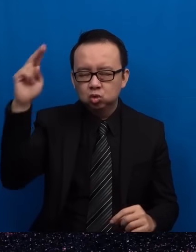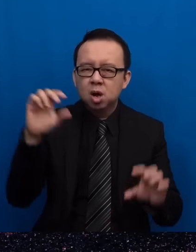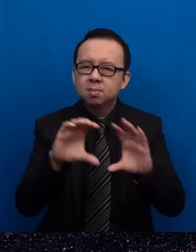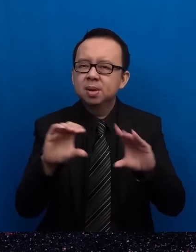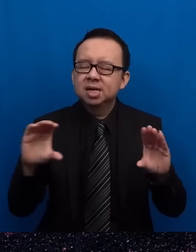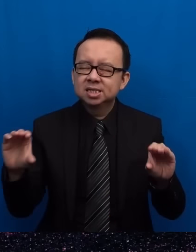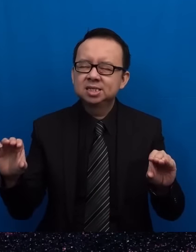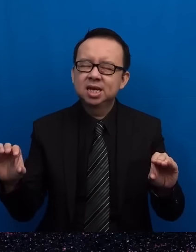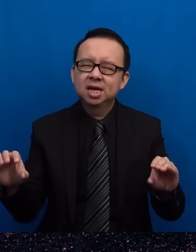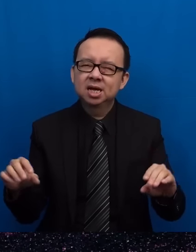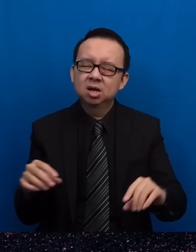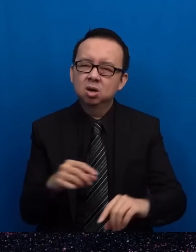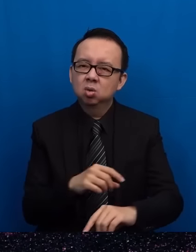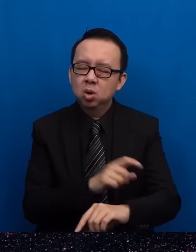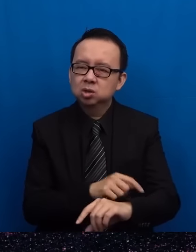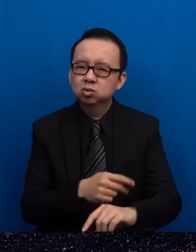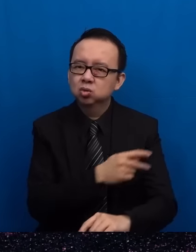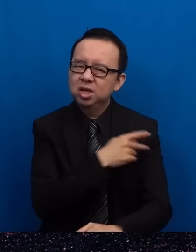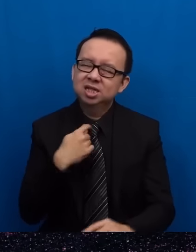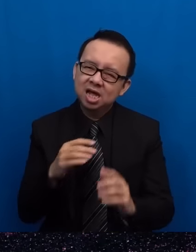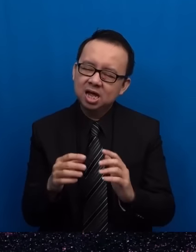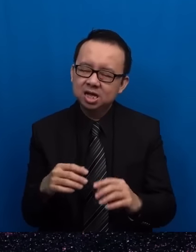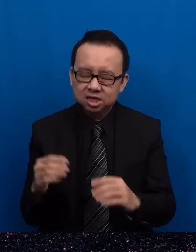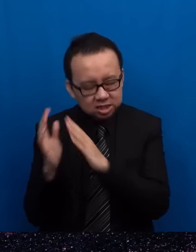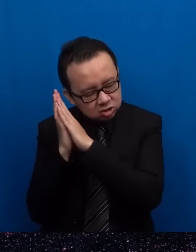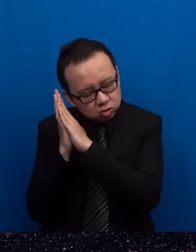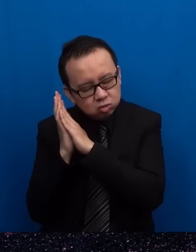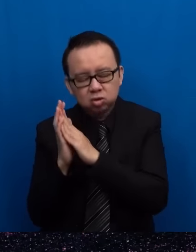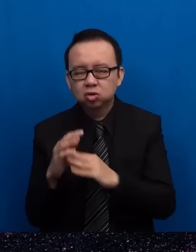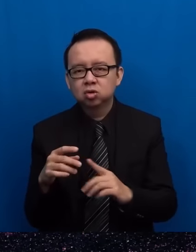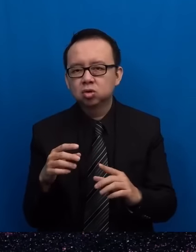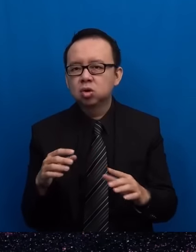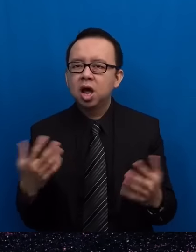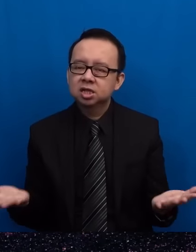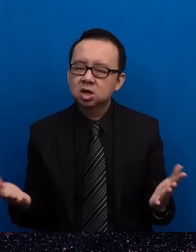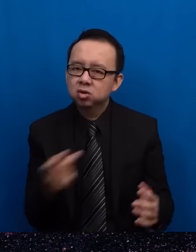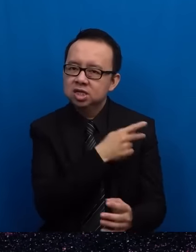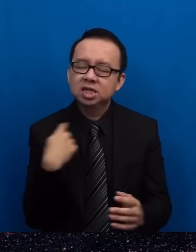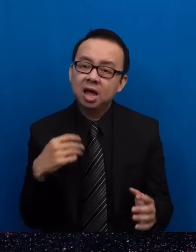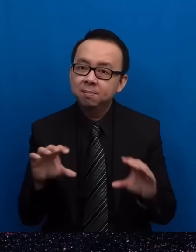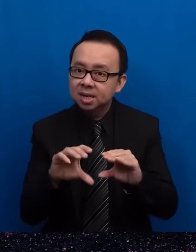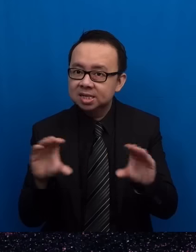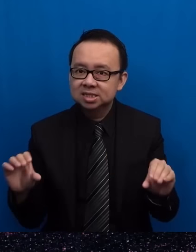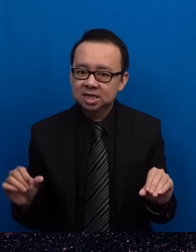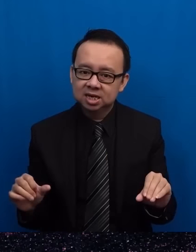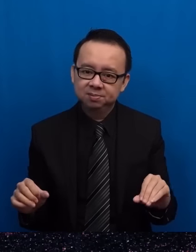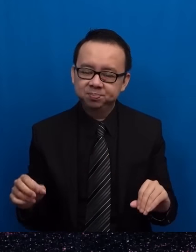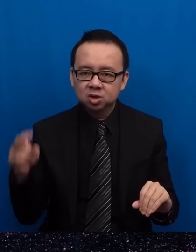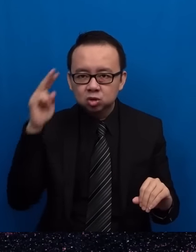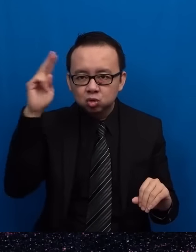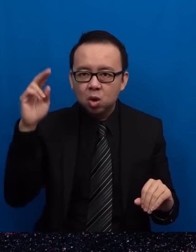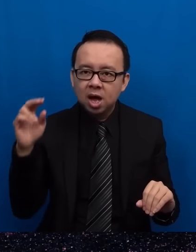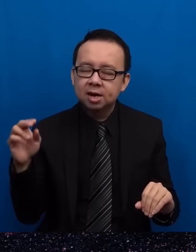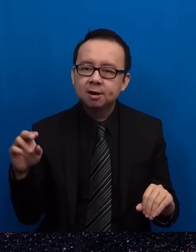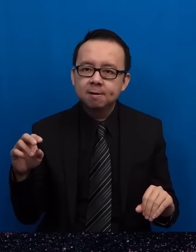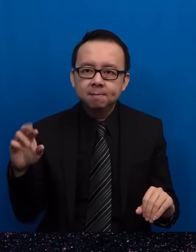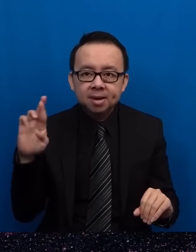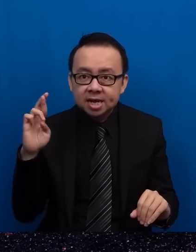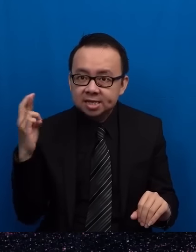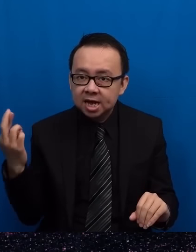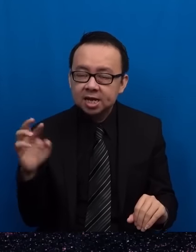sekarang juga Tuhan sedang merancangkan sesuatu, merajut sesuatu yang Anda tidak tahu. Tuhan sedang merajut masa